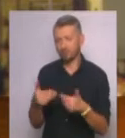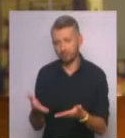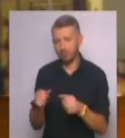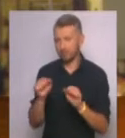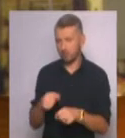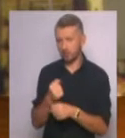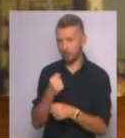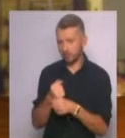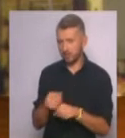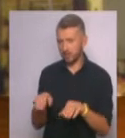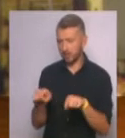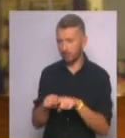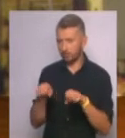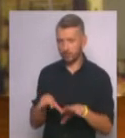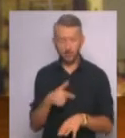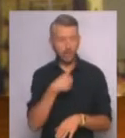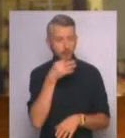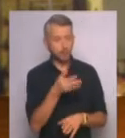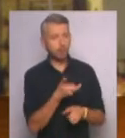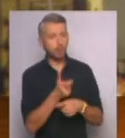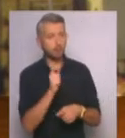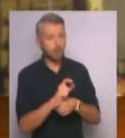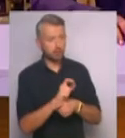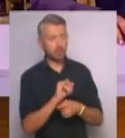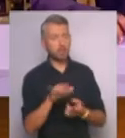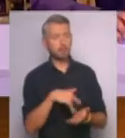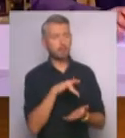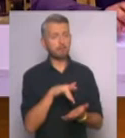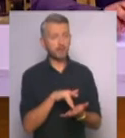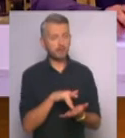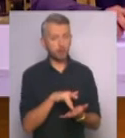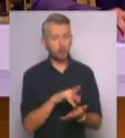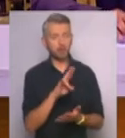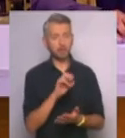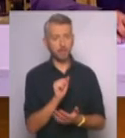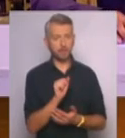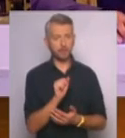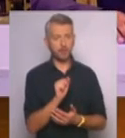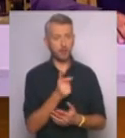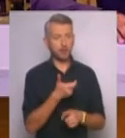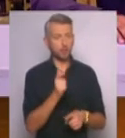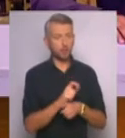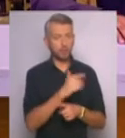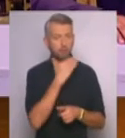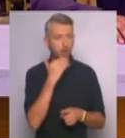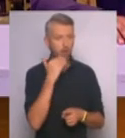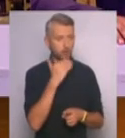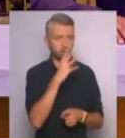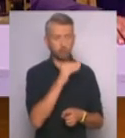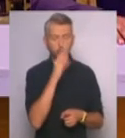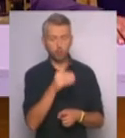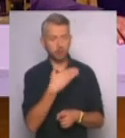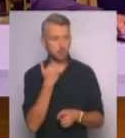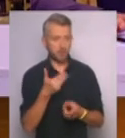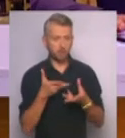подібне рішення, правильно? Я скажу навіть більше, і місто на дуже багато маршрутів не має